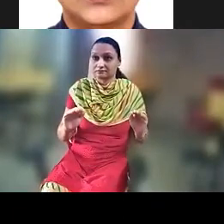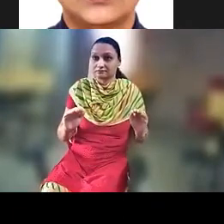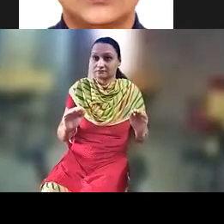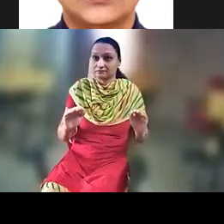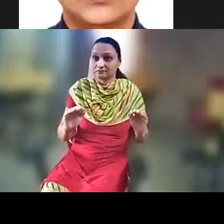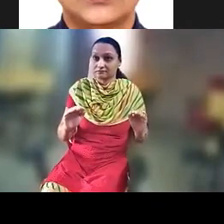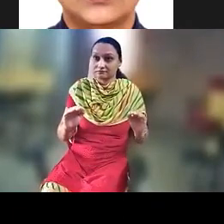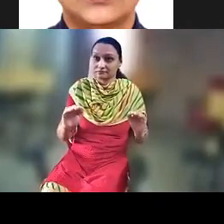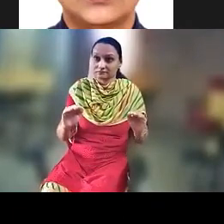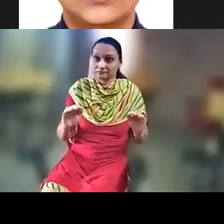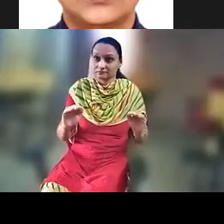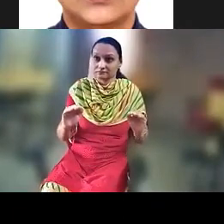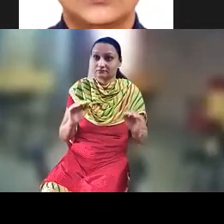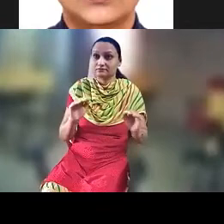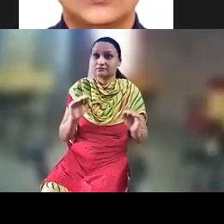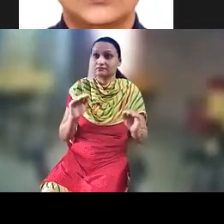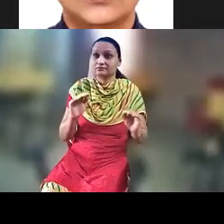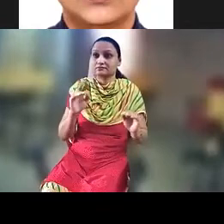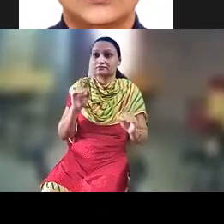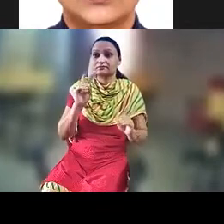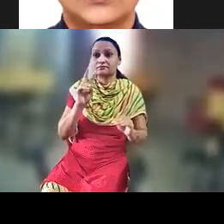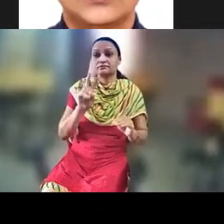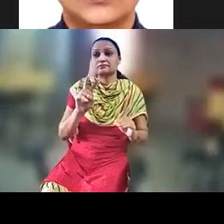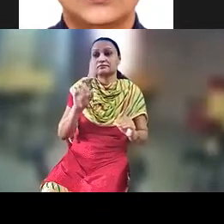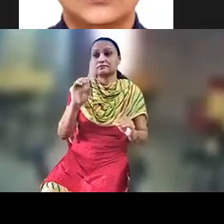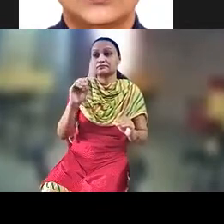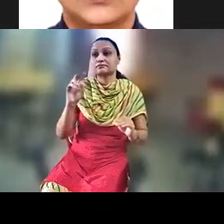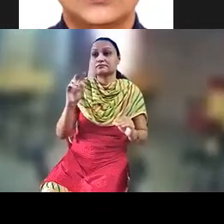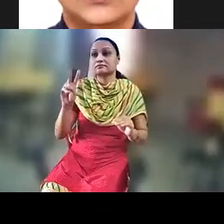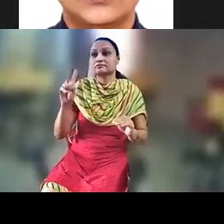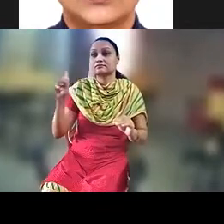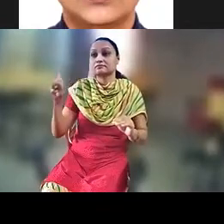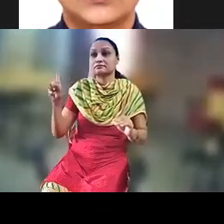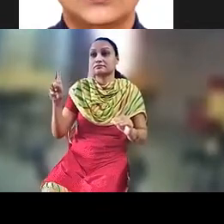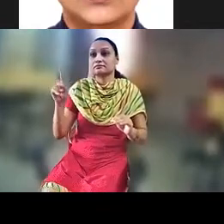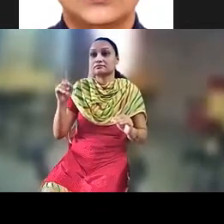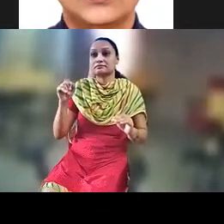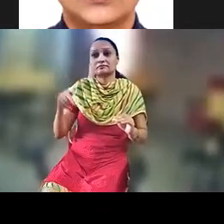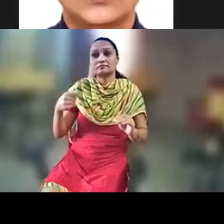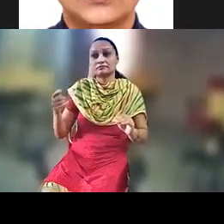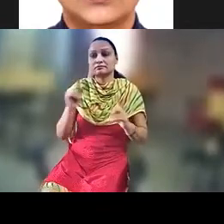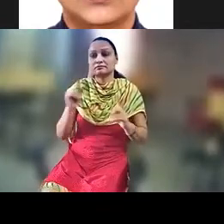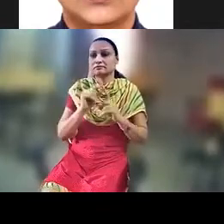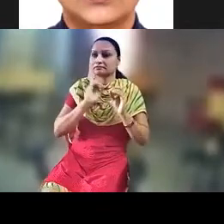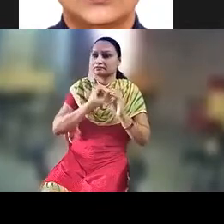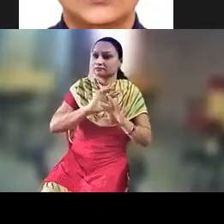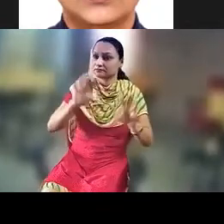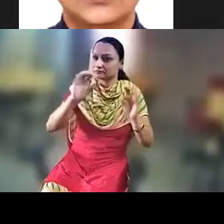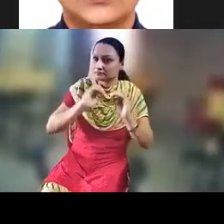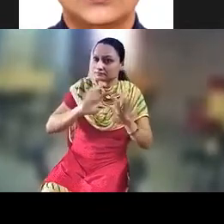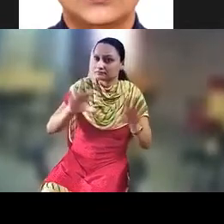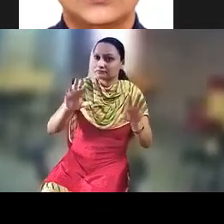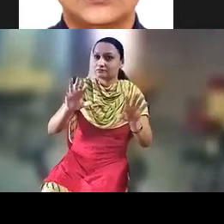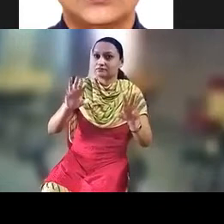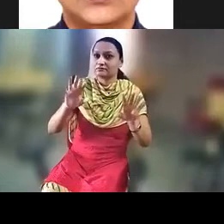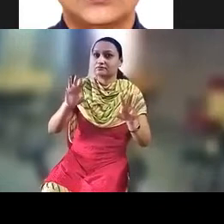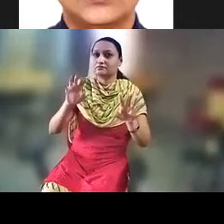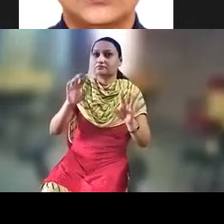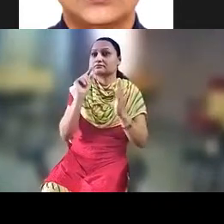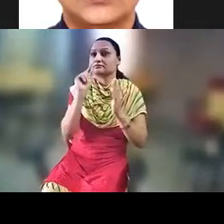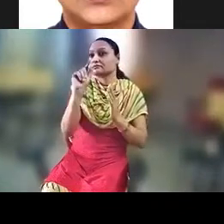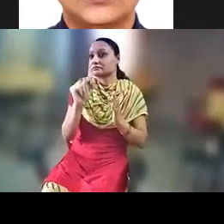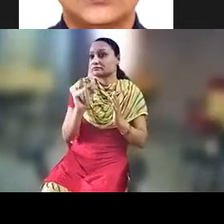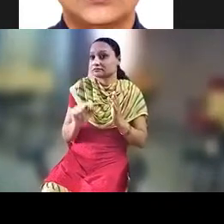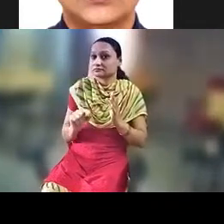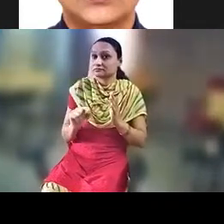अभी 2021 में उन्होंने, ये हर साल पब्लिश करते हैं, उस रिपोर्ट के अंदर उन्होंने कुछ इंडिकेटर्स लिए थे और उन्होंने